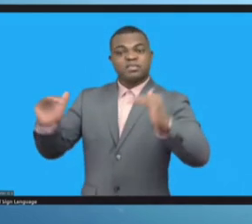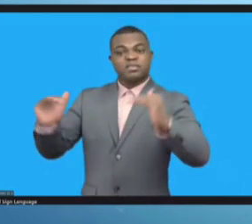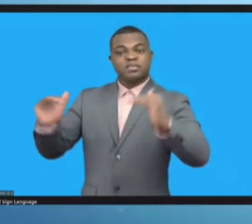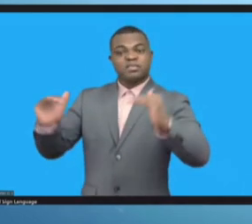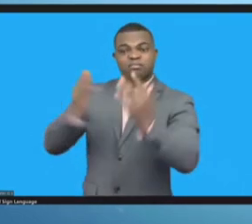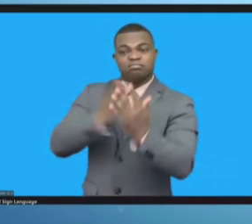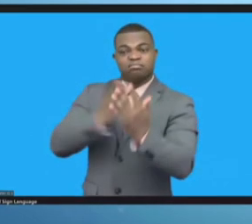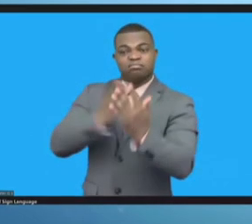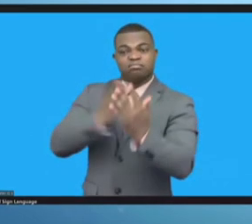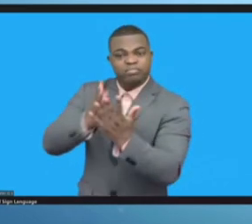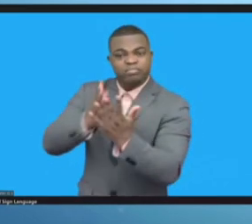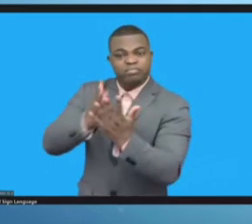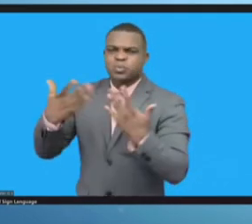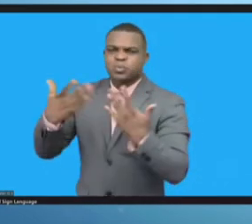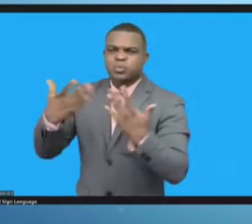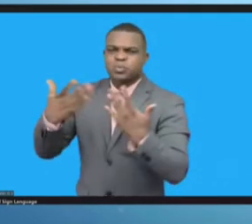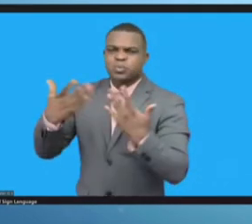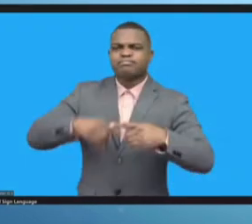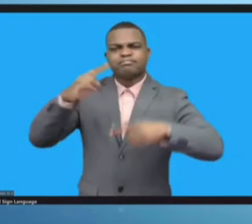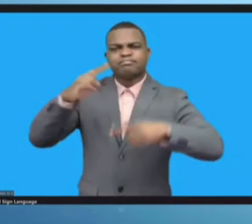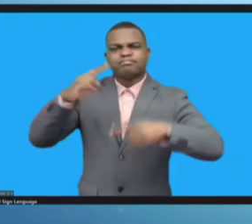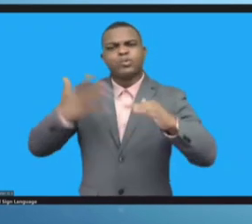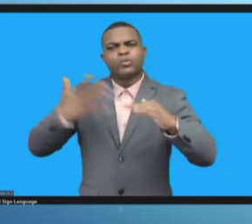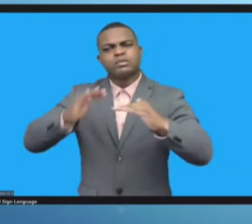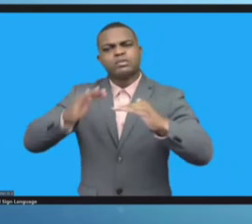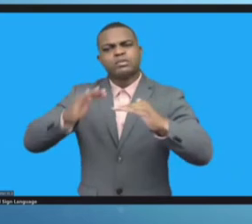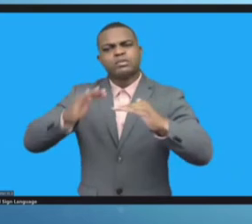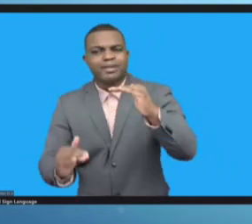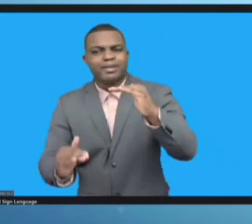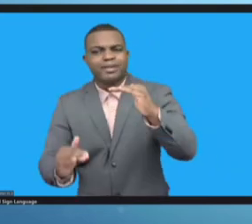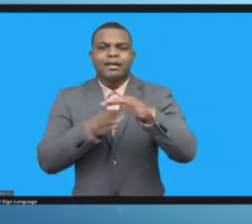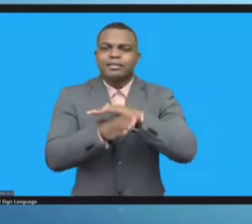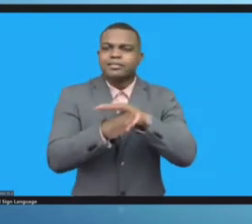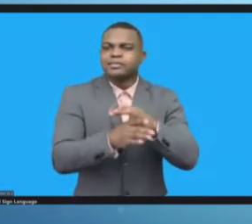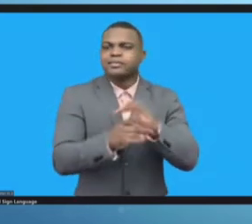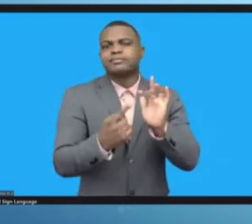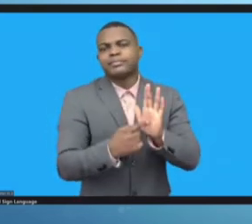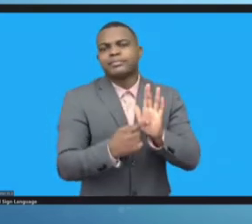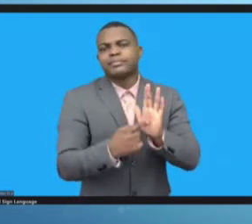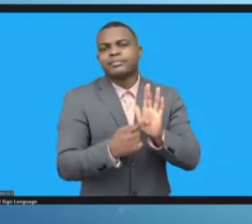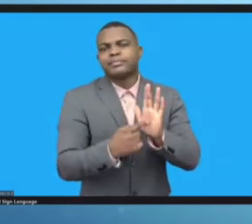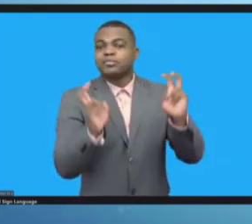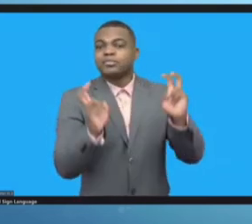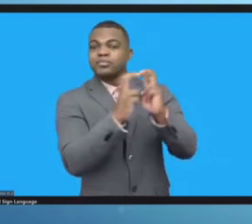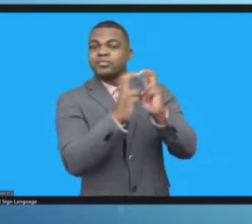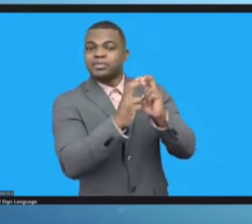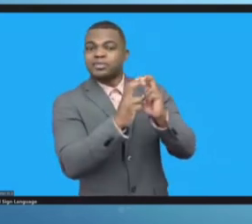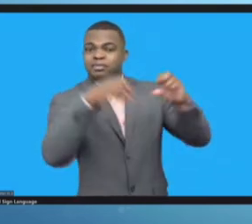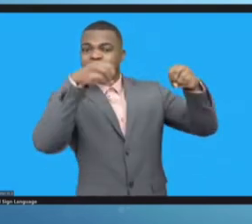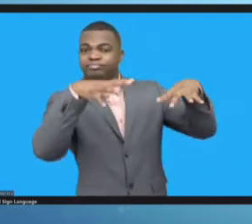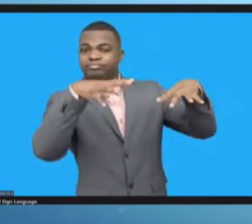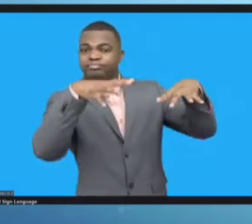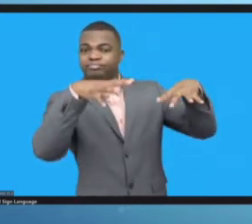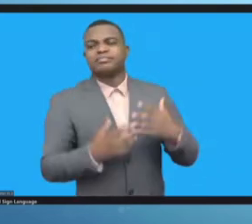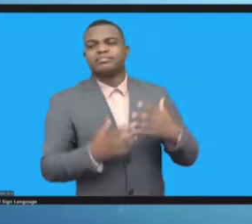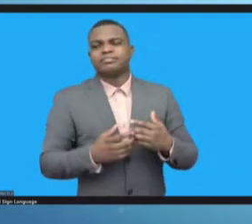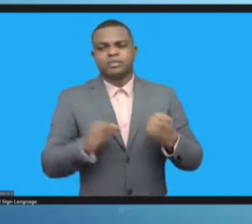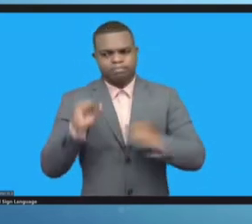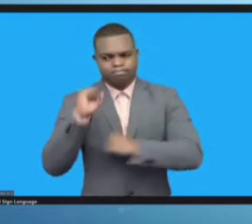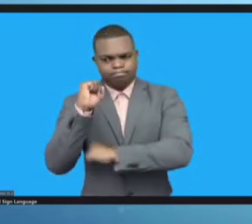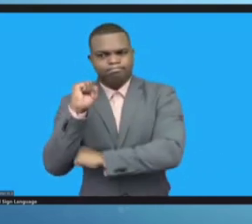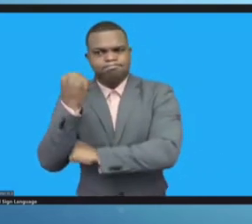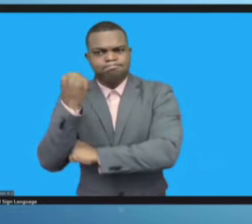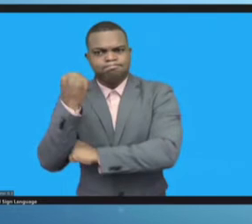mécanisation, l'automatisation des industries. Il y a néanmoins de grands pas géants qui se font en la matière.